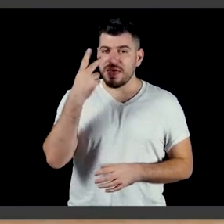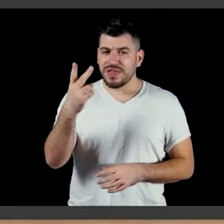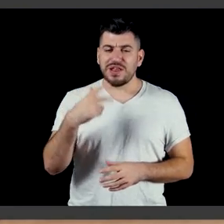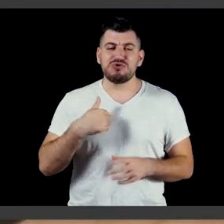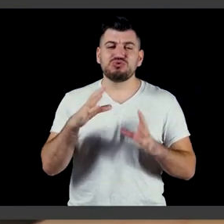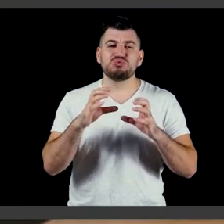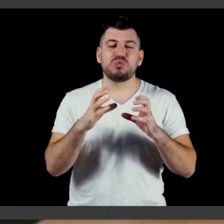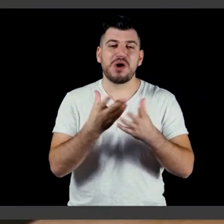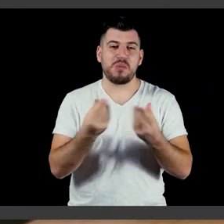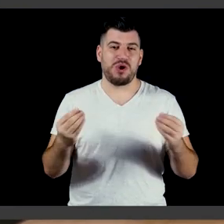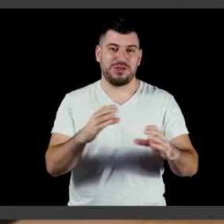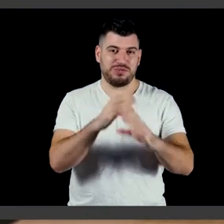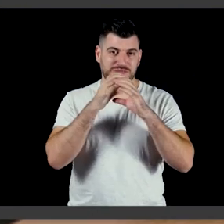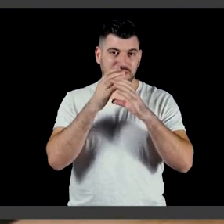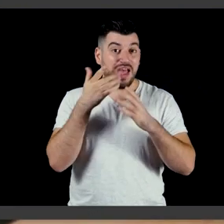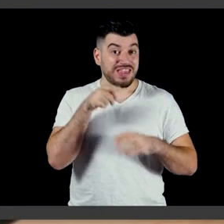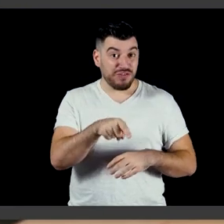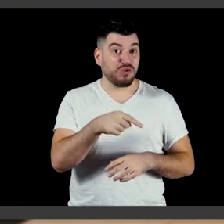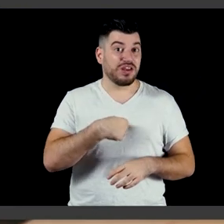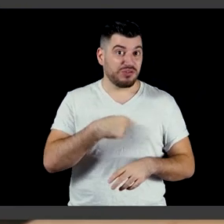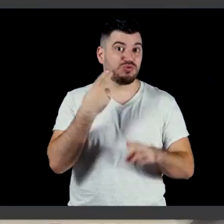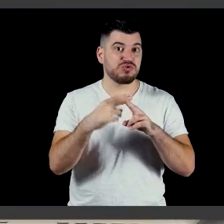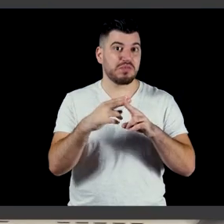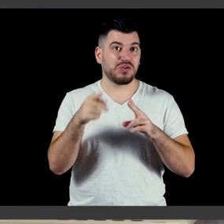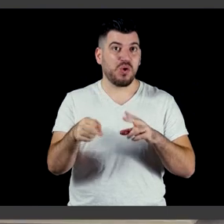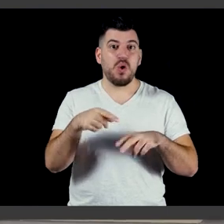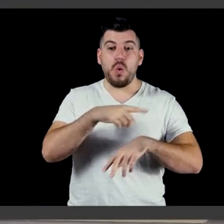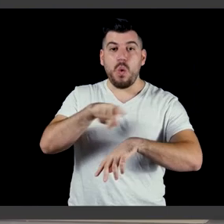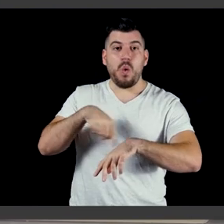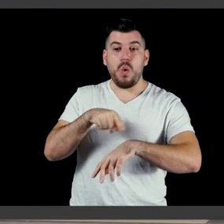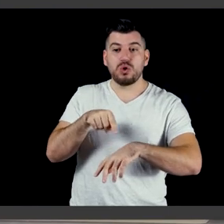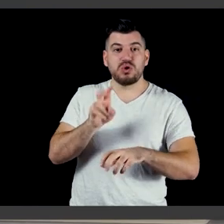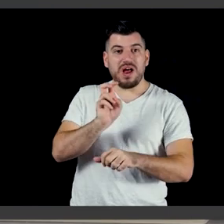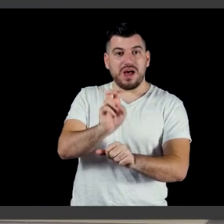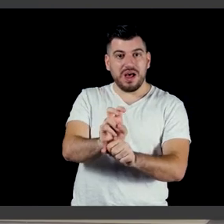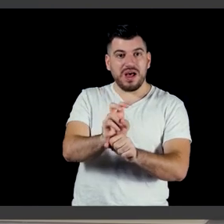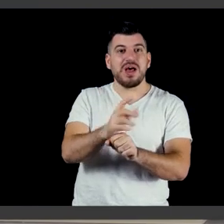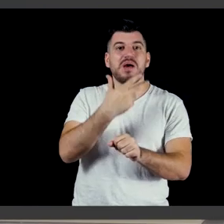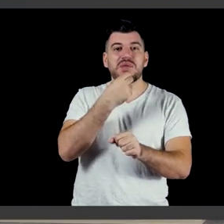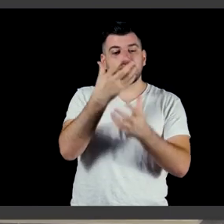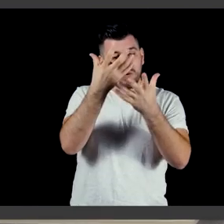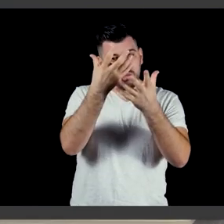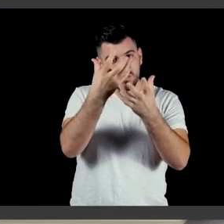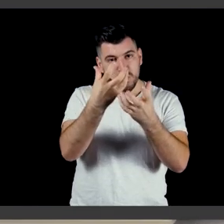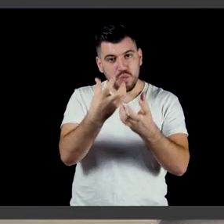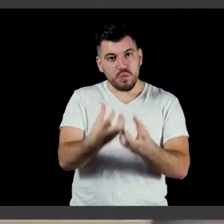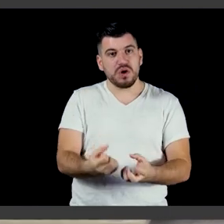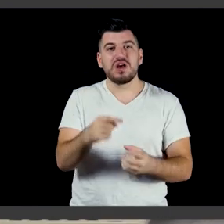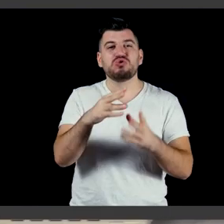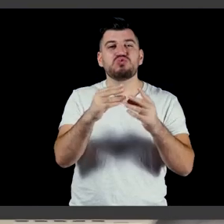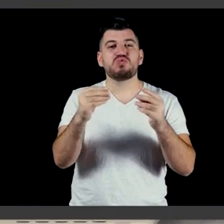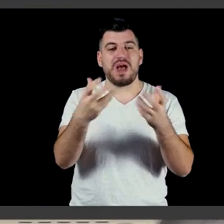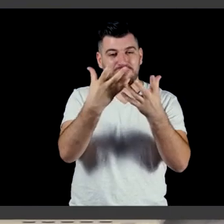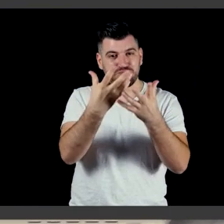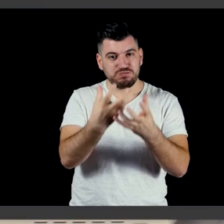Κοιτάξτε πόσο ζουμερό που είναι το μπέργκερ. Και αυτή είναι η μαγιά. Ότι τώρα όση ώρα θα κάθεται το μπέργκερ θα βγάζει όλα τα ζουμιά και θα το τραβάει τα ψωμάκια.